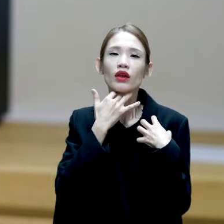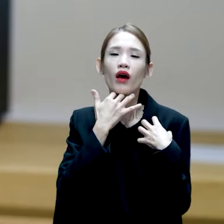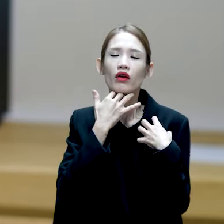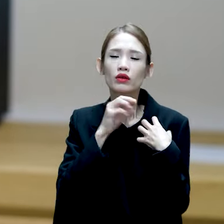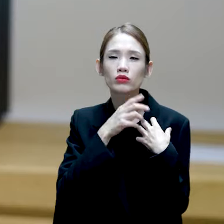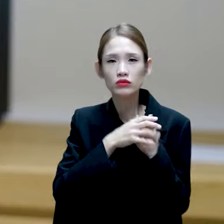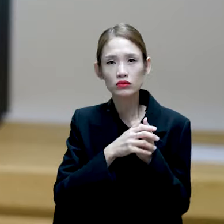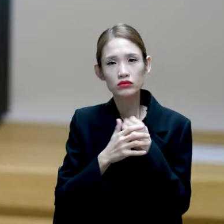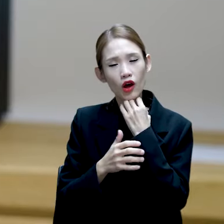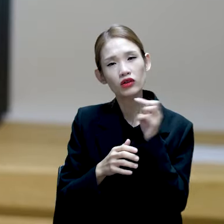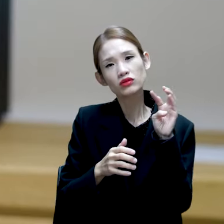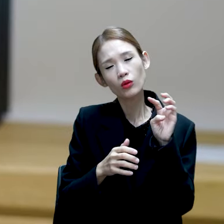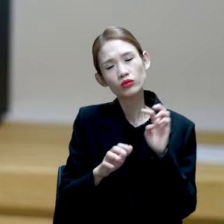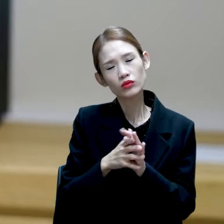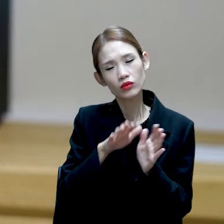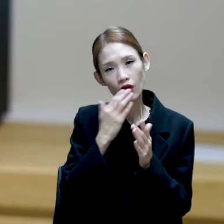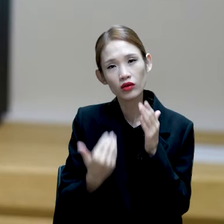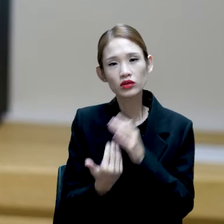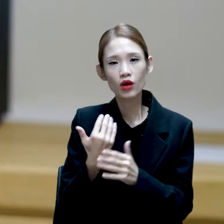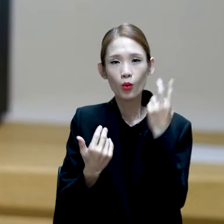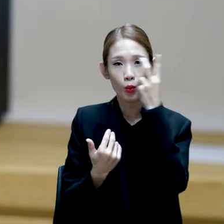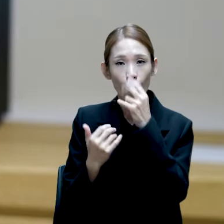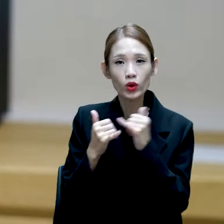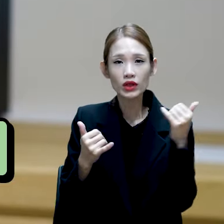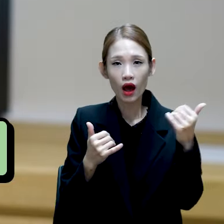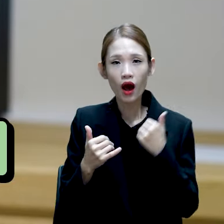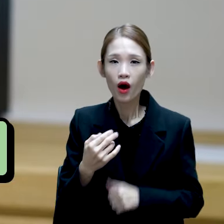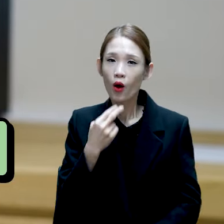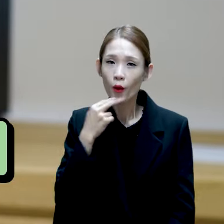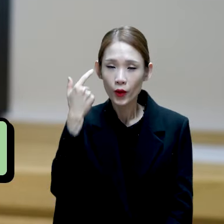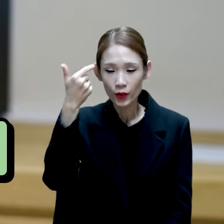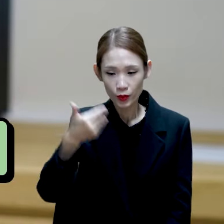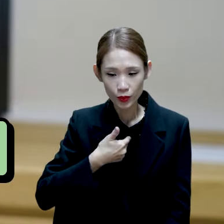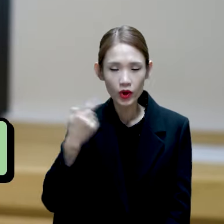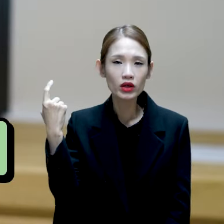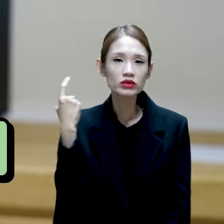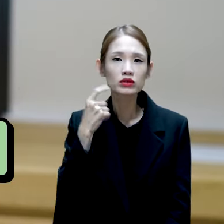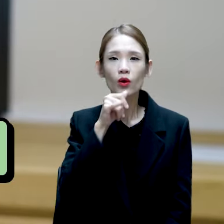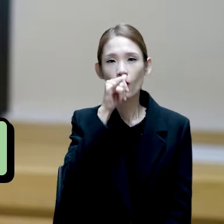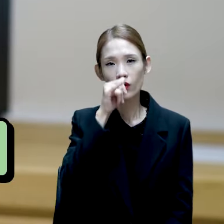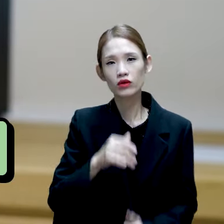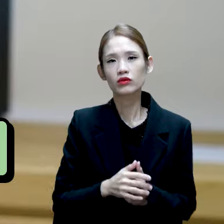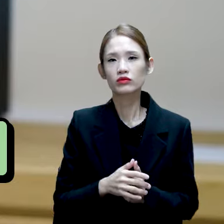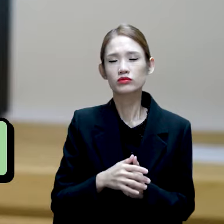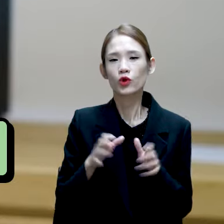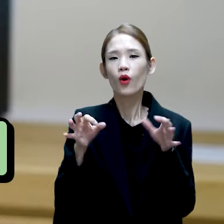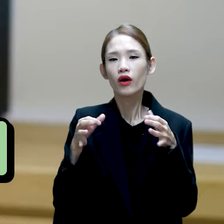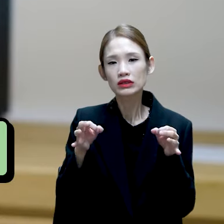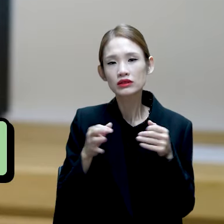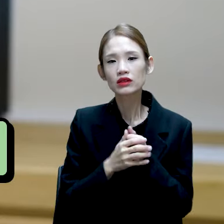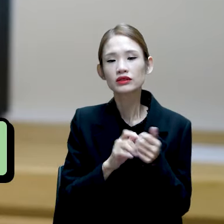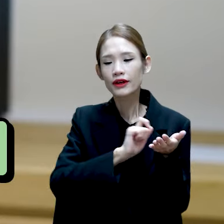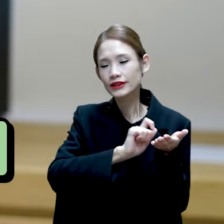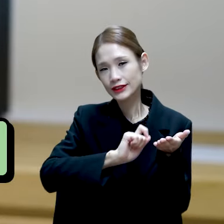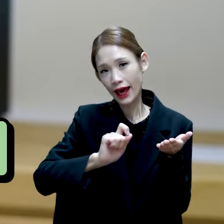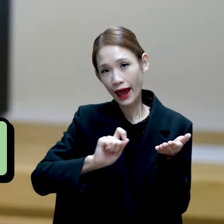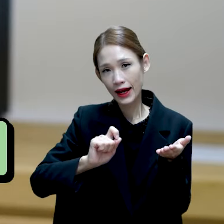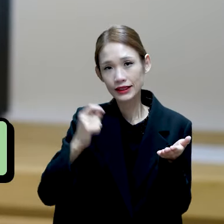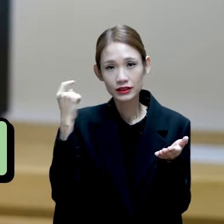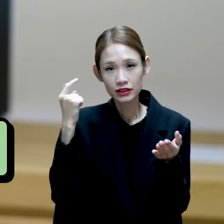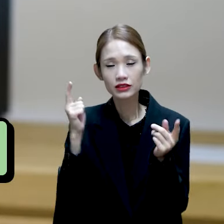됐는데, 여전히 나는 보호자랑 안 왔냐는 얘기를 들어야 되고, 그리고 저는 이제 하도 은행에서 뭐 사인하라는